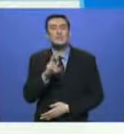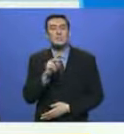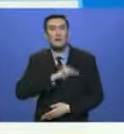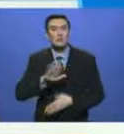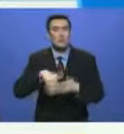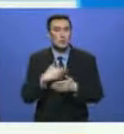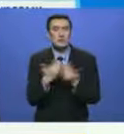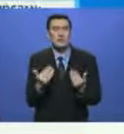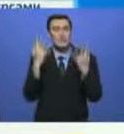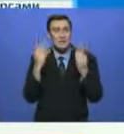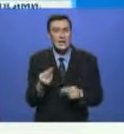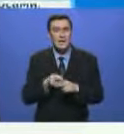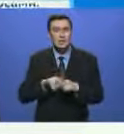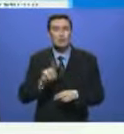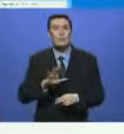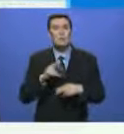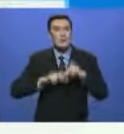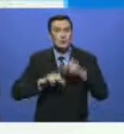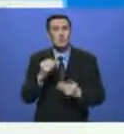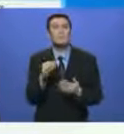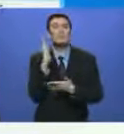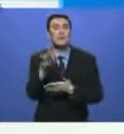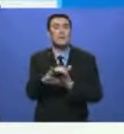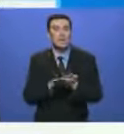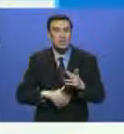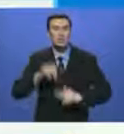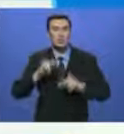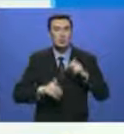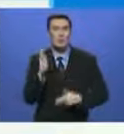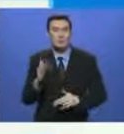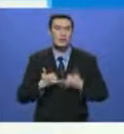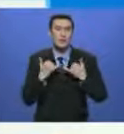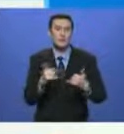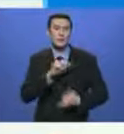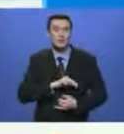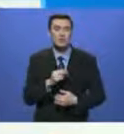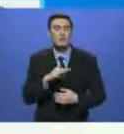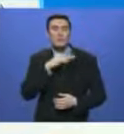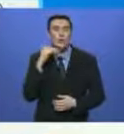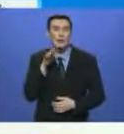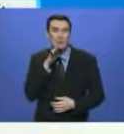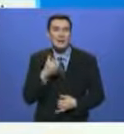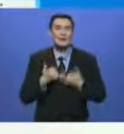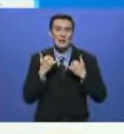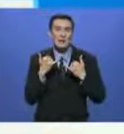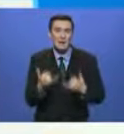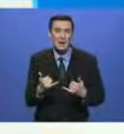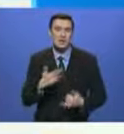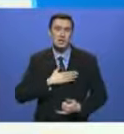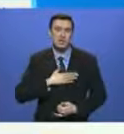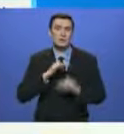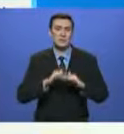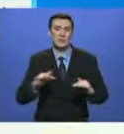до сегодняшнего дня, и то, что мы построили и еще построим, также будет работать еще десятки лет для